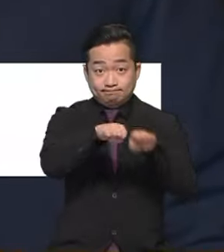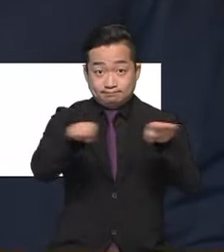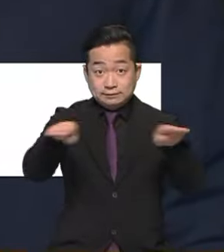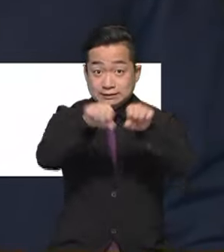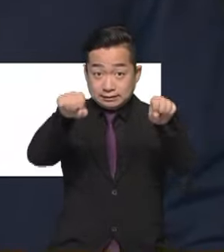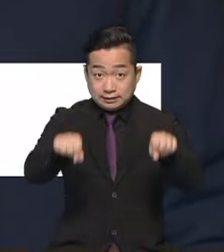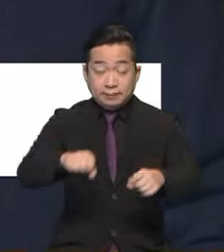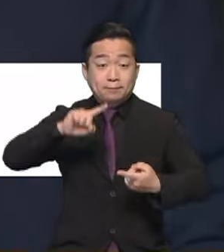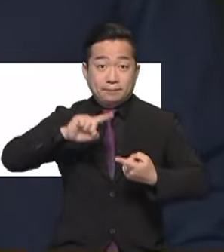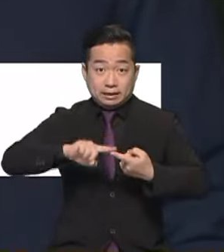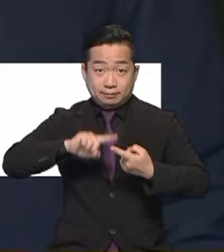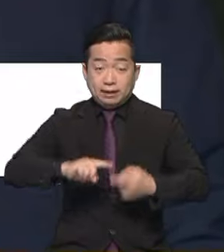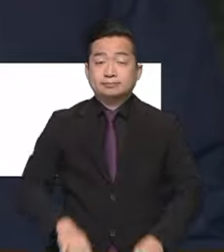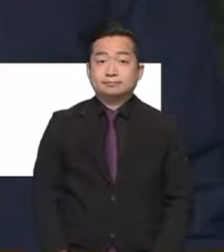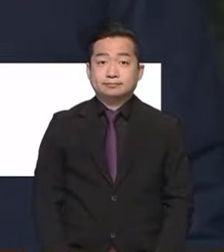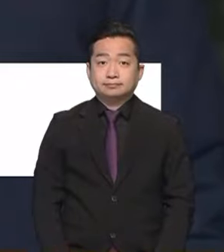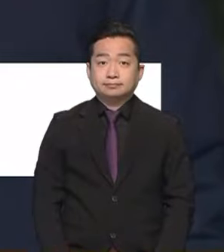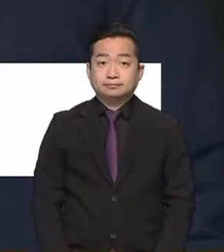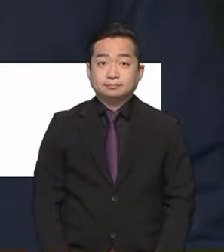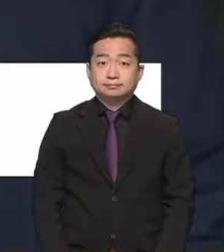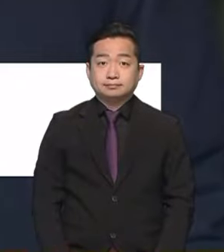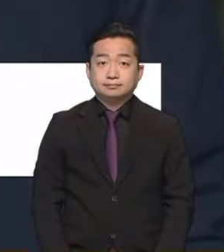시스템에 따라